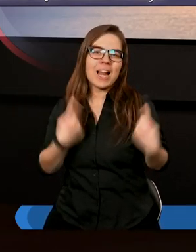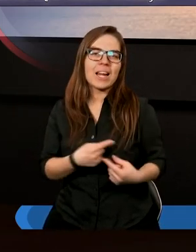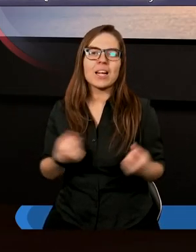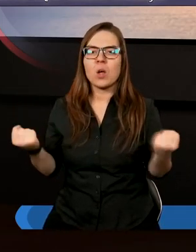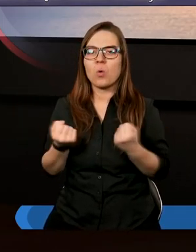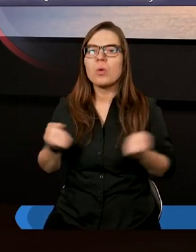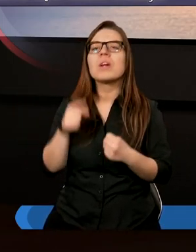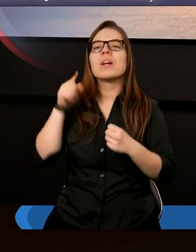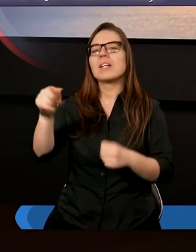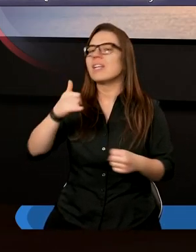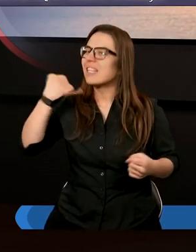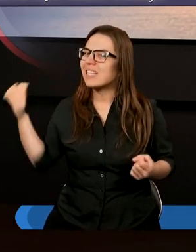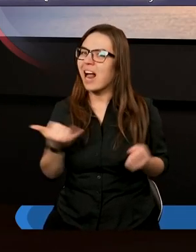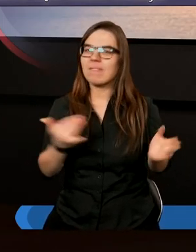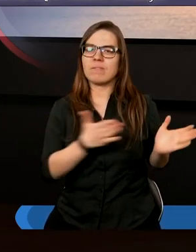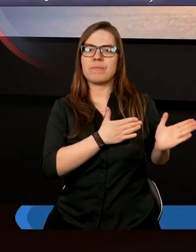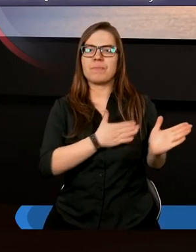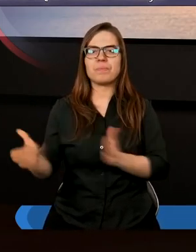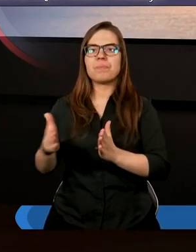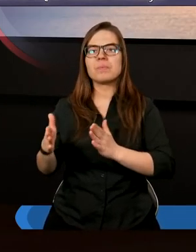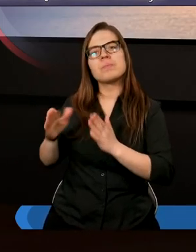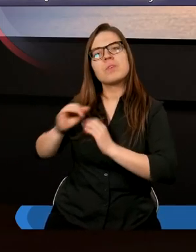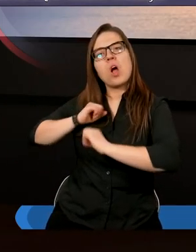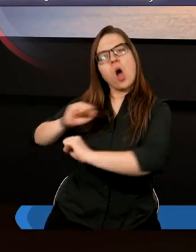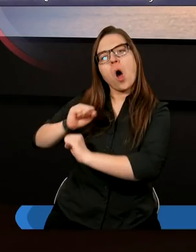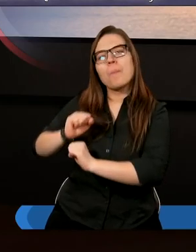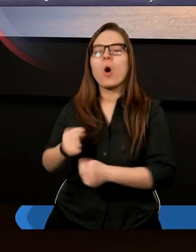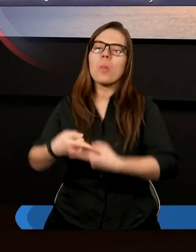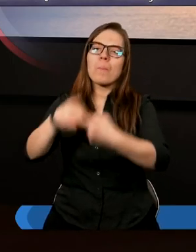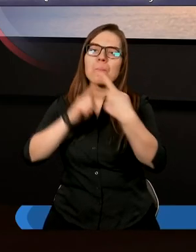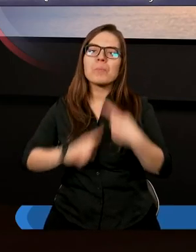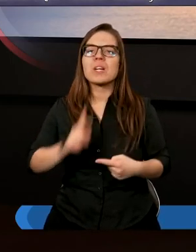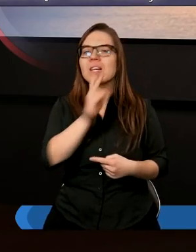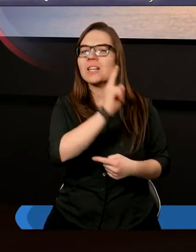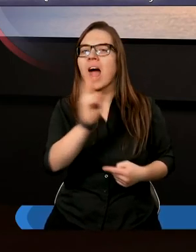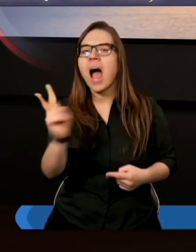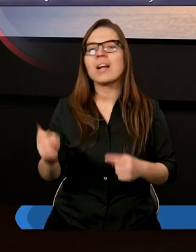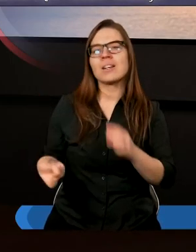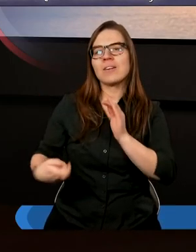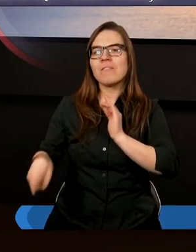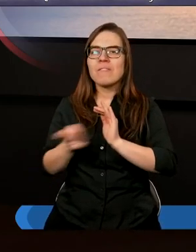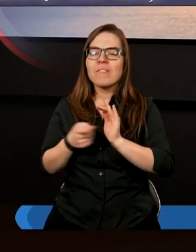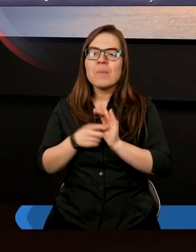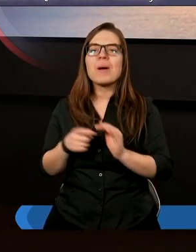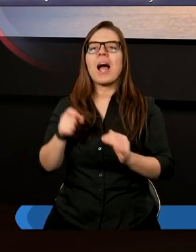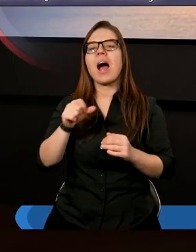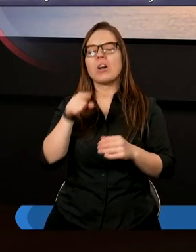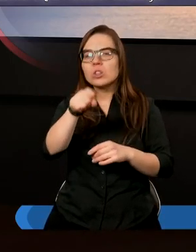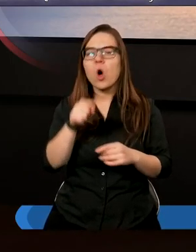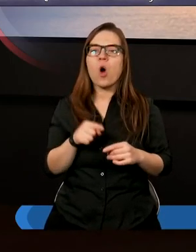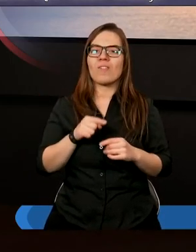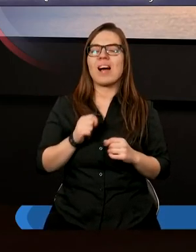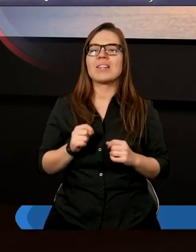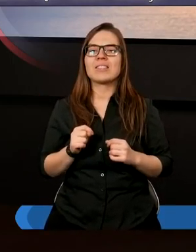Waszych zawsze gotowi do obrony przed każdym domagającym się od Was